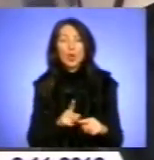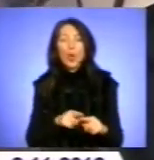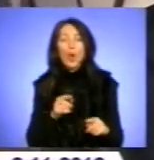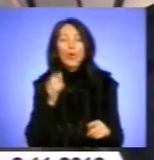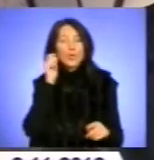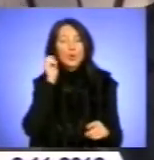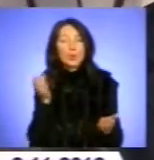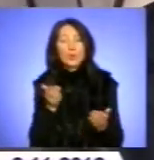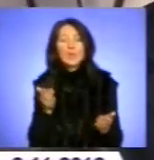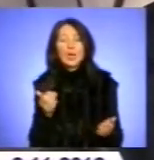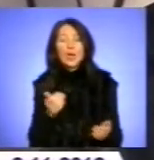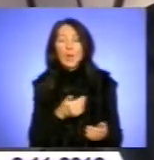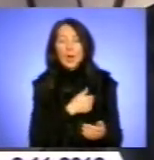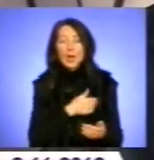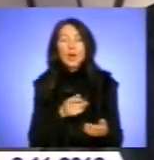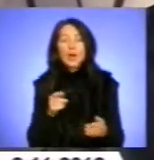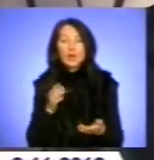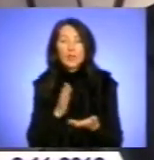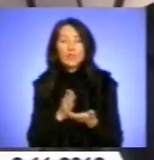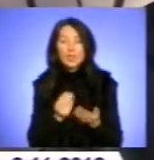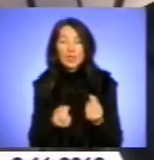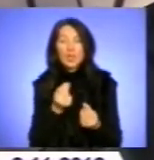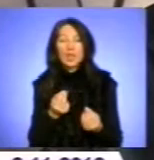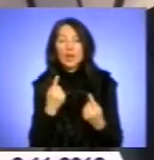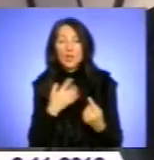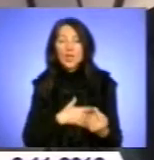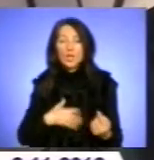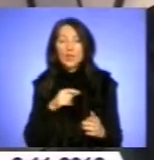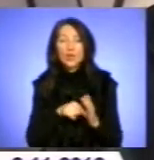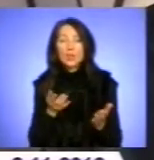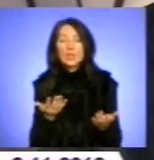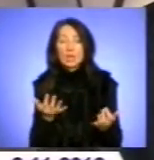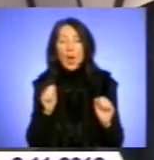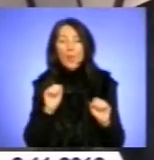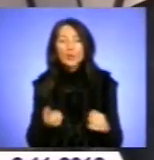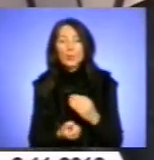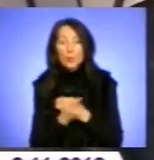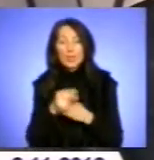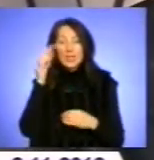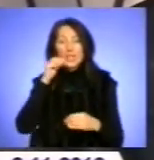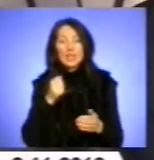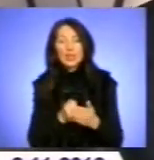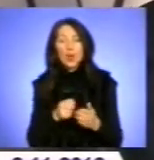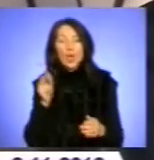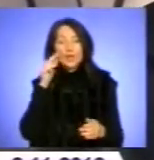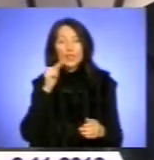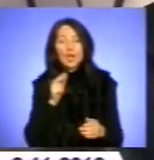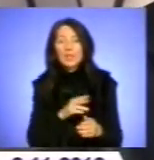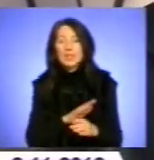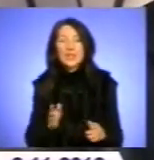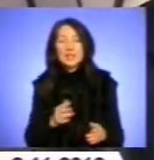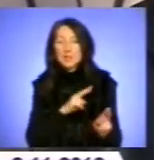сфера відіграє особливо важливу роль, де ми ще можемо пробудити інтерес навчання і не загубити його, не